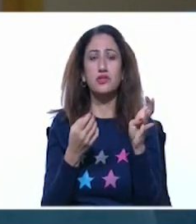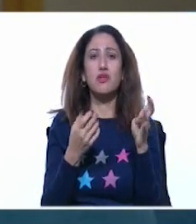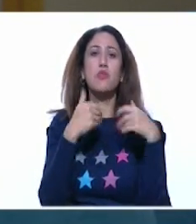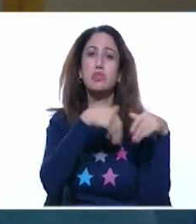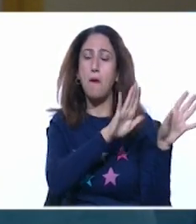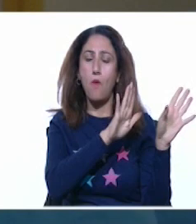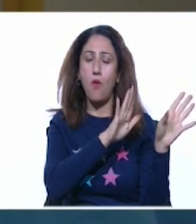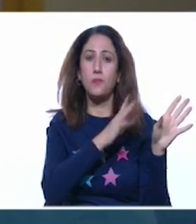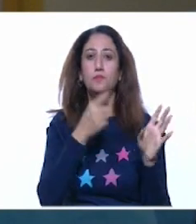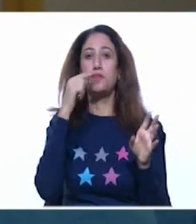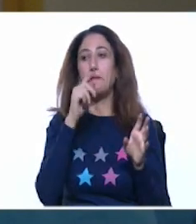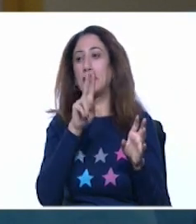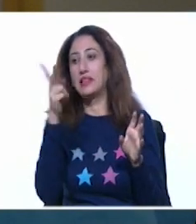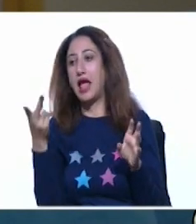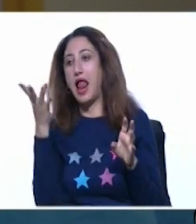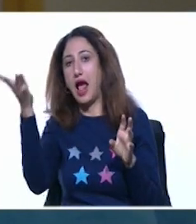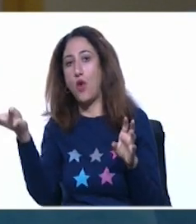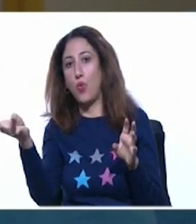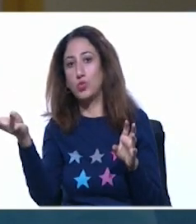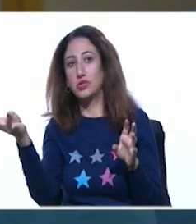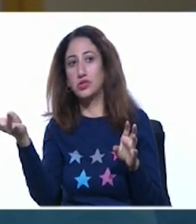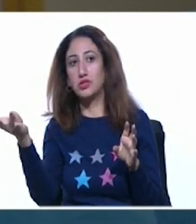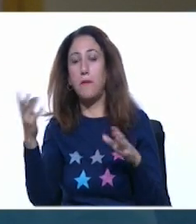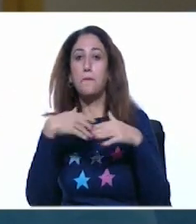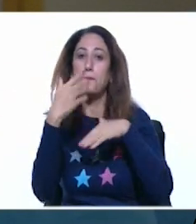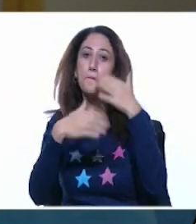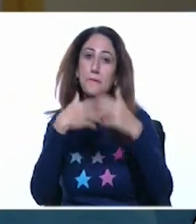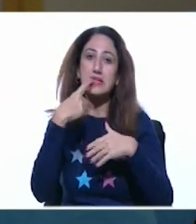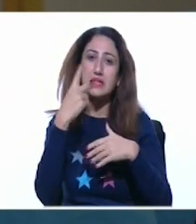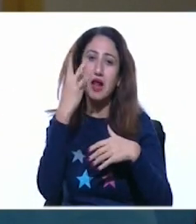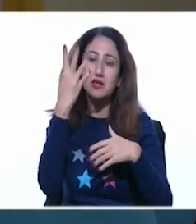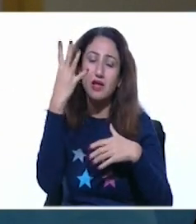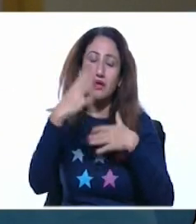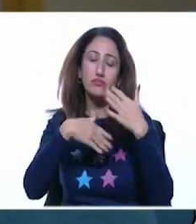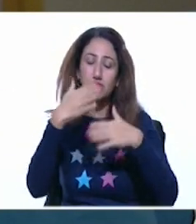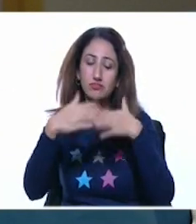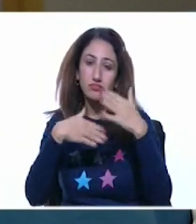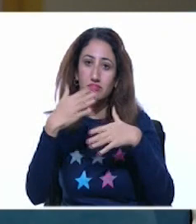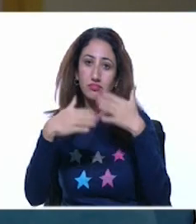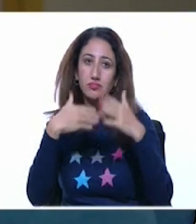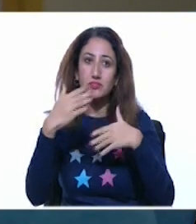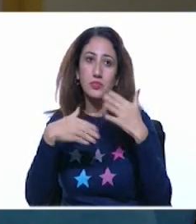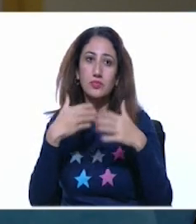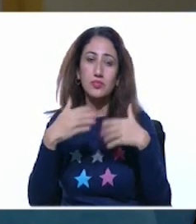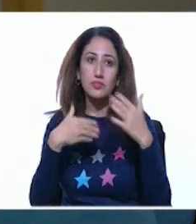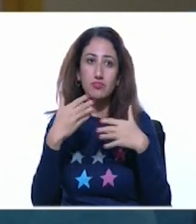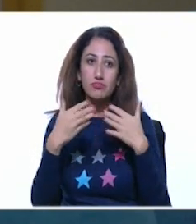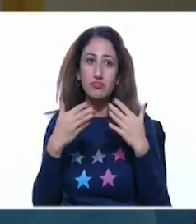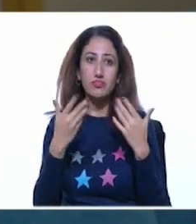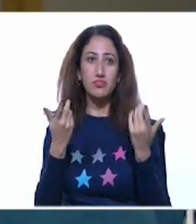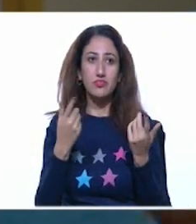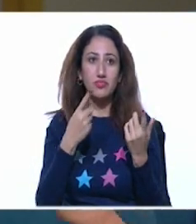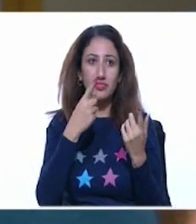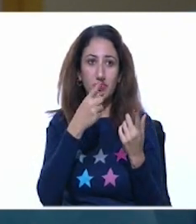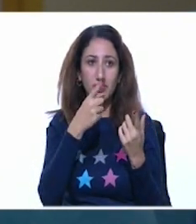منى، ودي اللي اتجوزها. فجي بعد سنين جواز وتعب، لان هو يعني هو